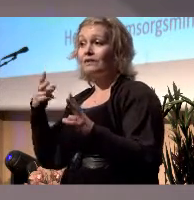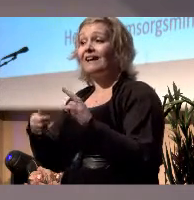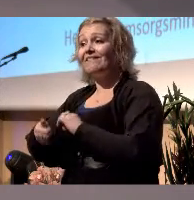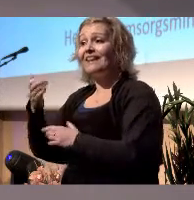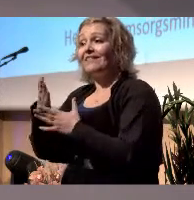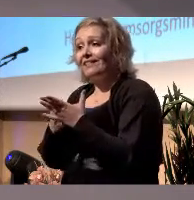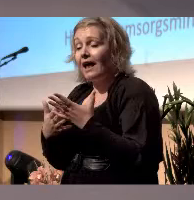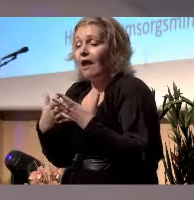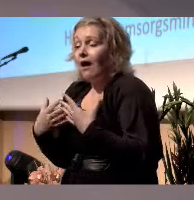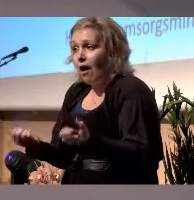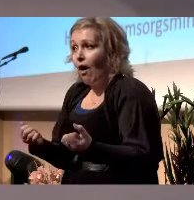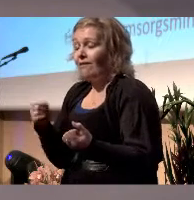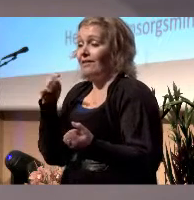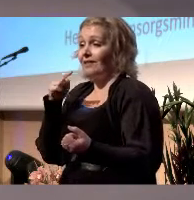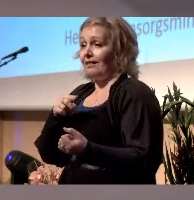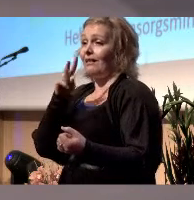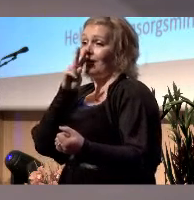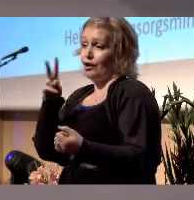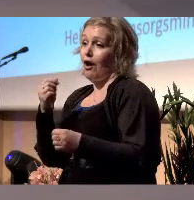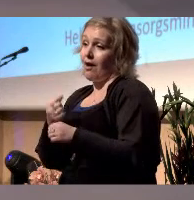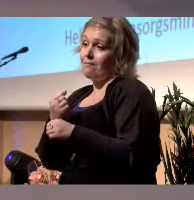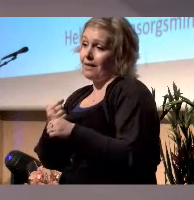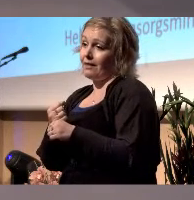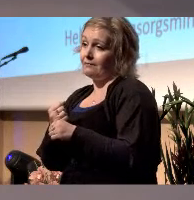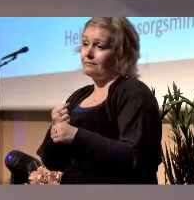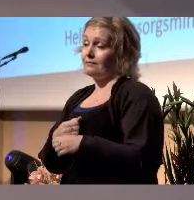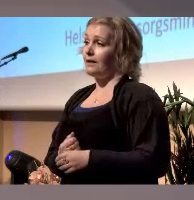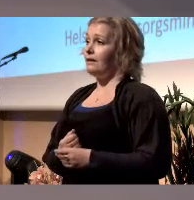viktig del av dette nye arbeidet.